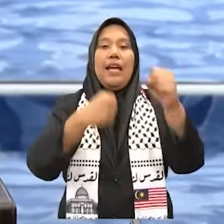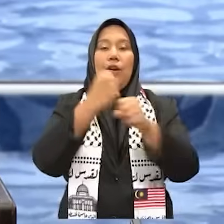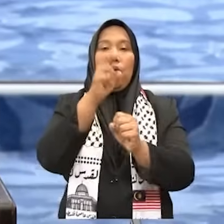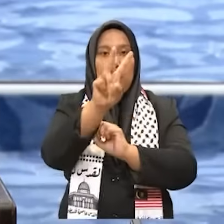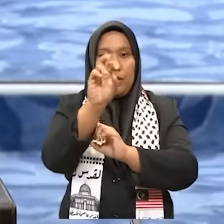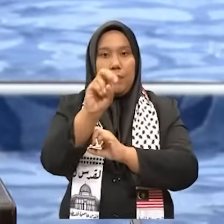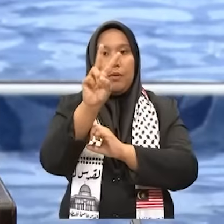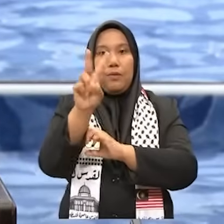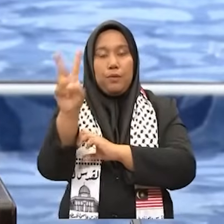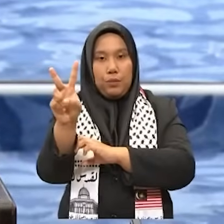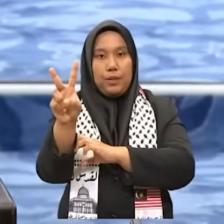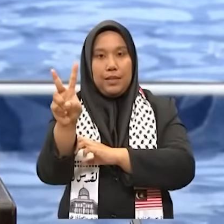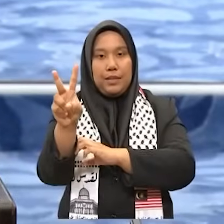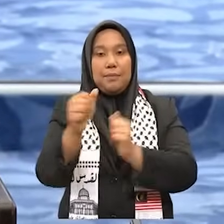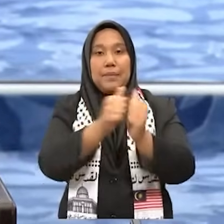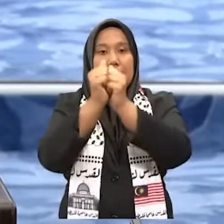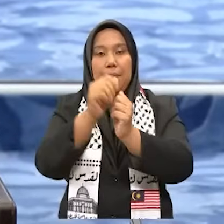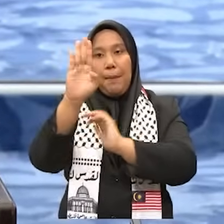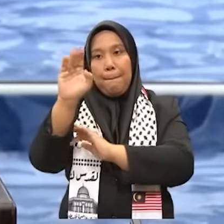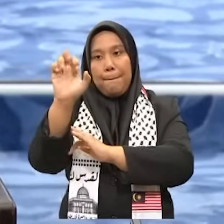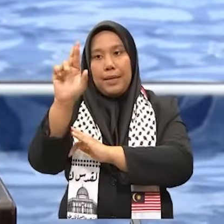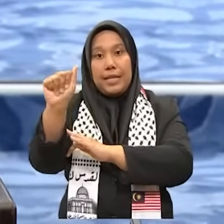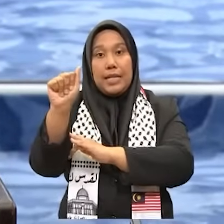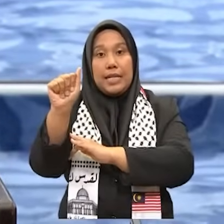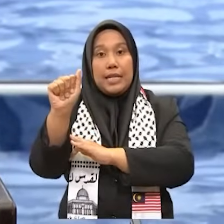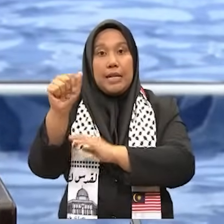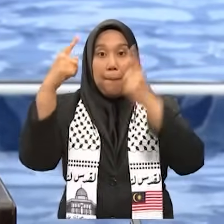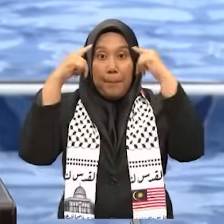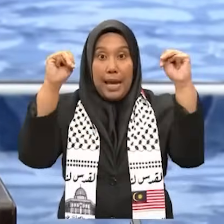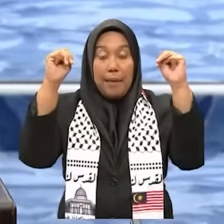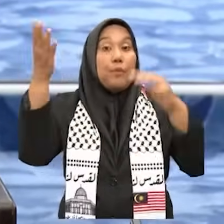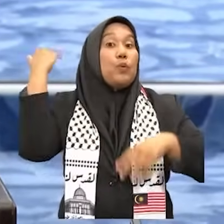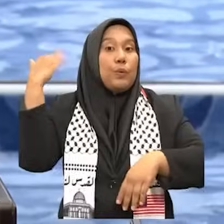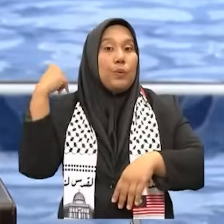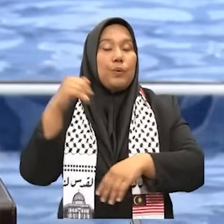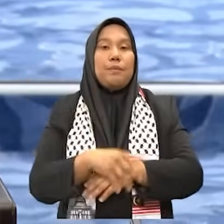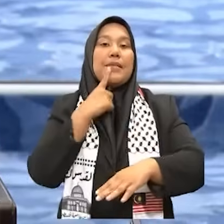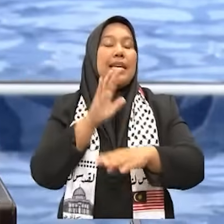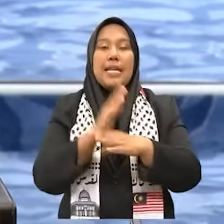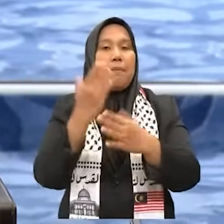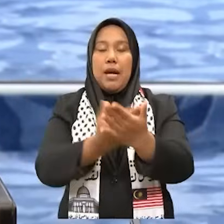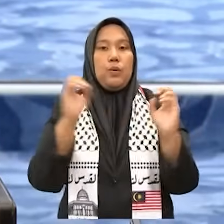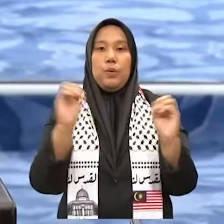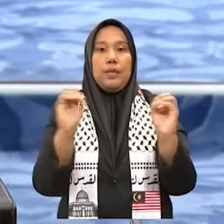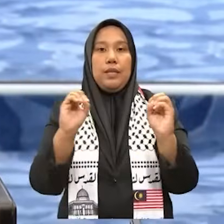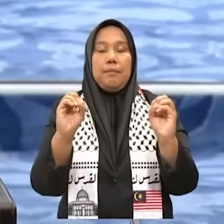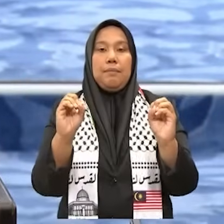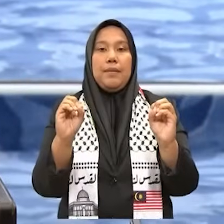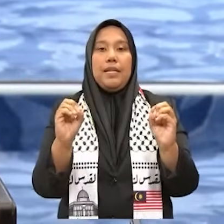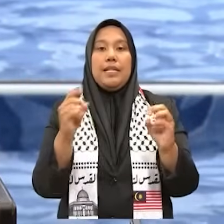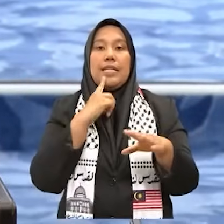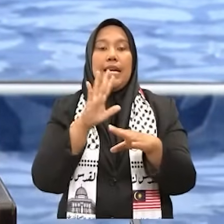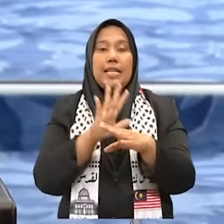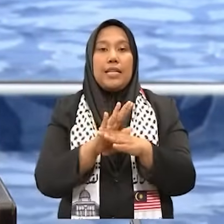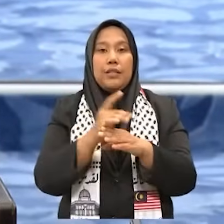BRA. Saya tidak ada perjanjian baru. Perjanjian itu adalah untuk promosi sama